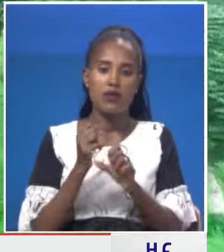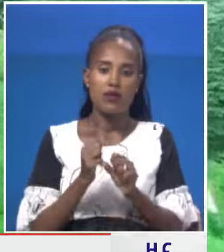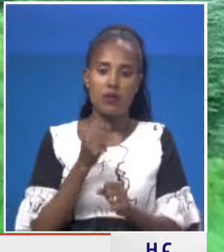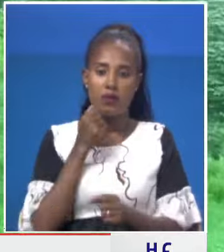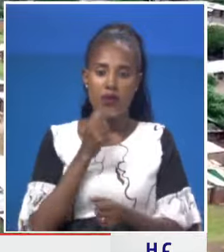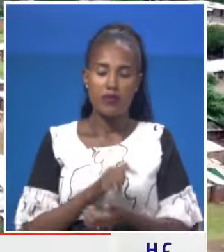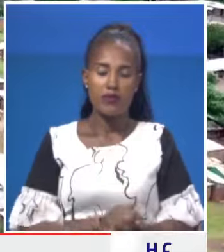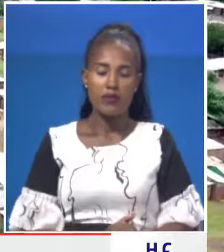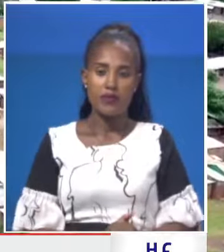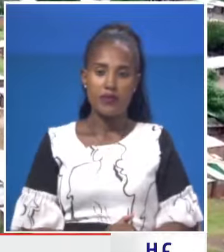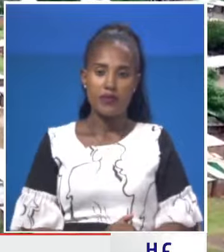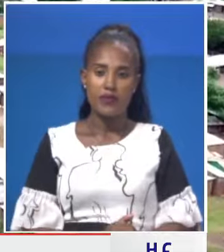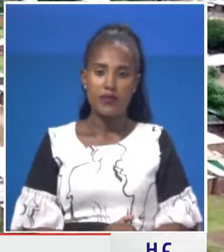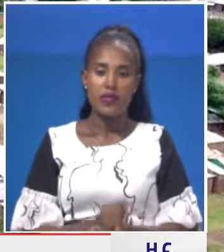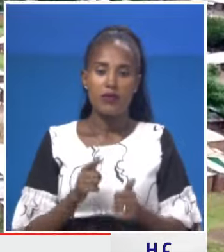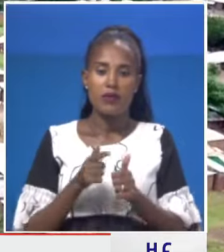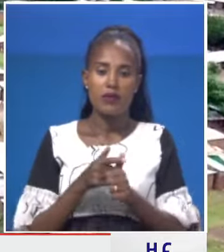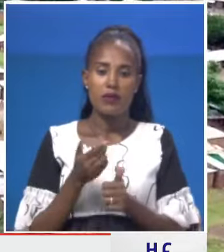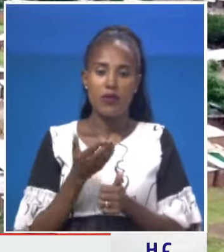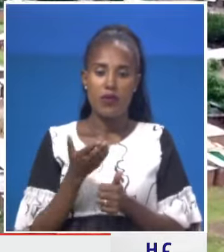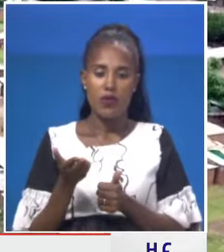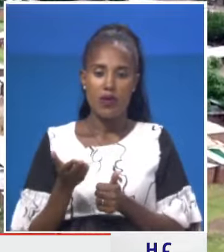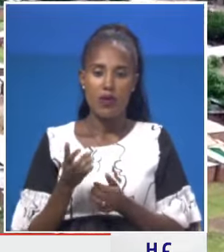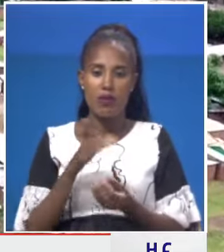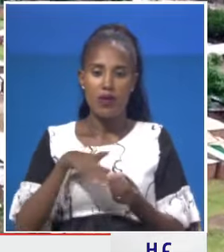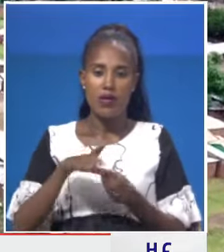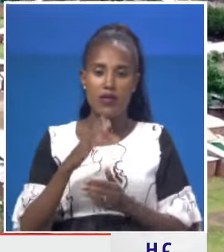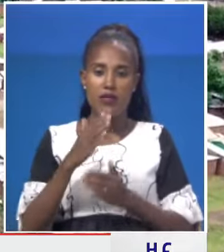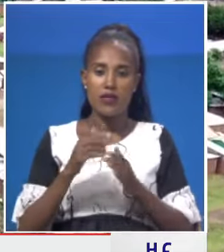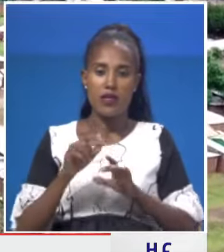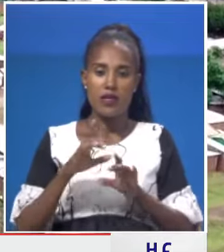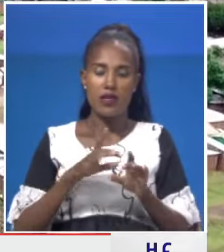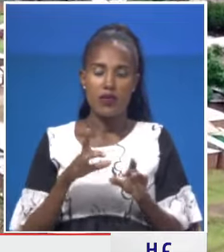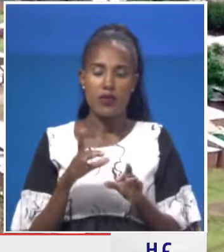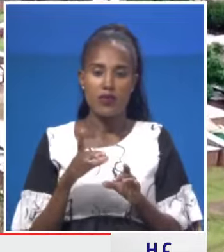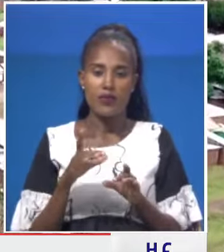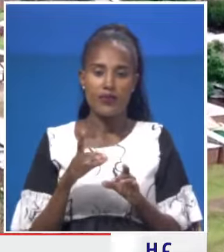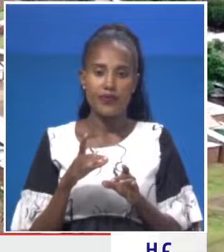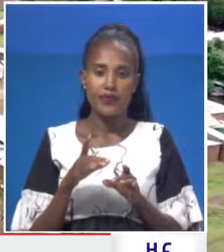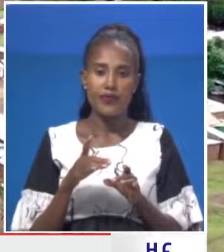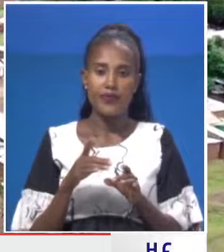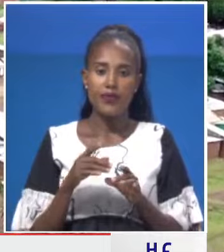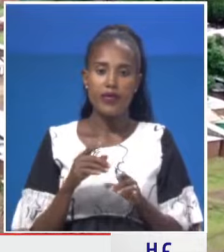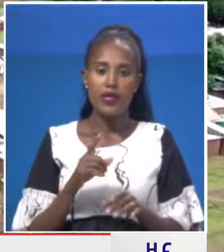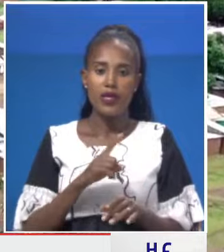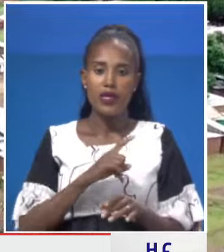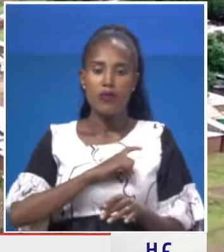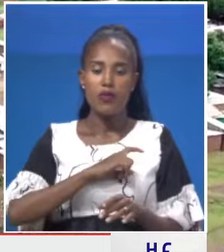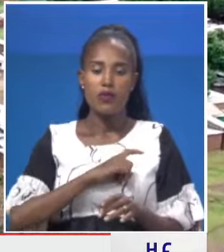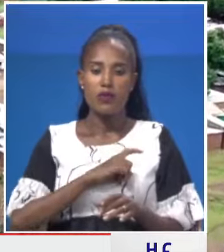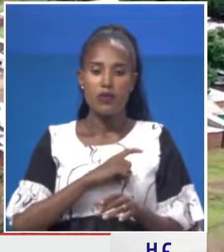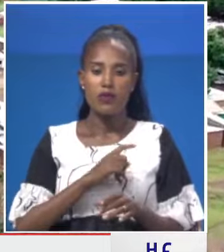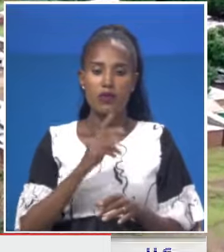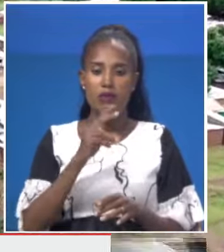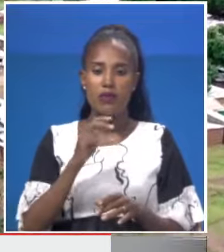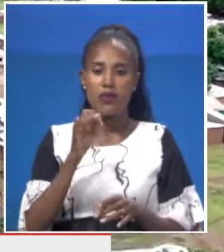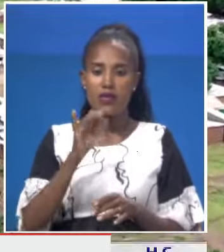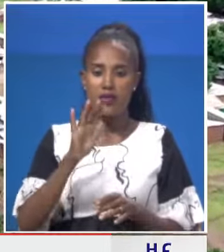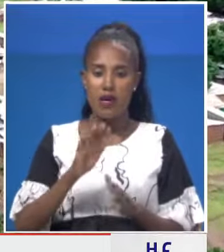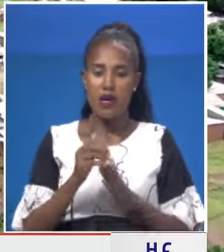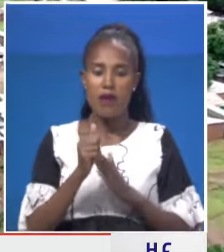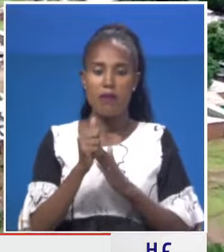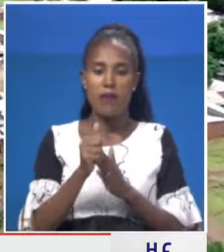ብለዋል። የመጀመሪያው ጉዳይ በክልል ደረጃ የተካሄደው የፖሊስ መኮንኖች የሚኒሻ